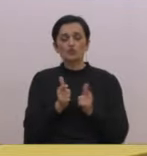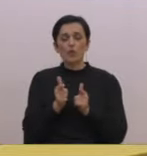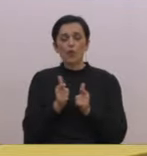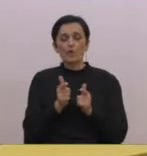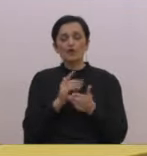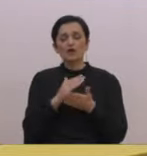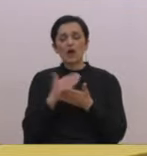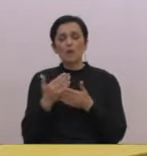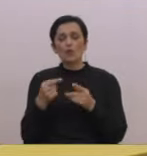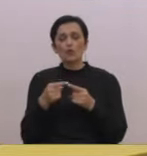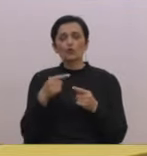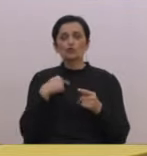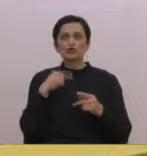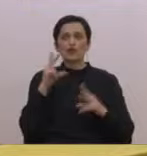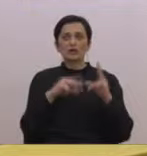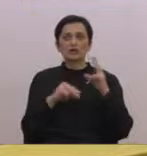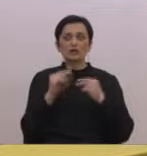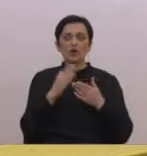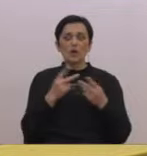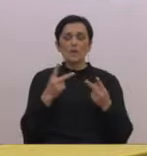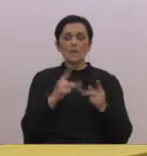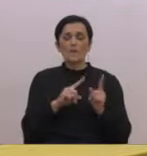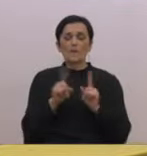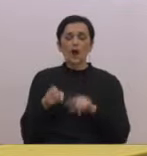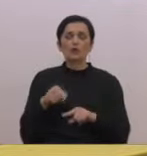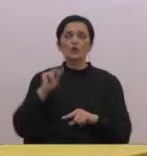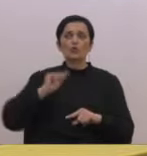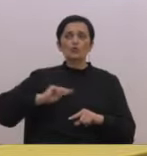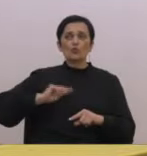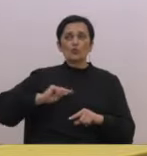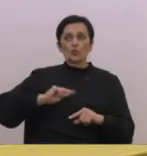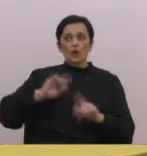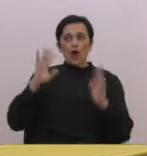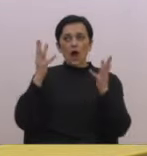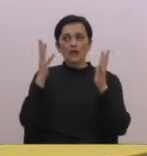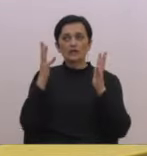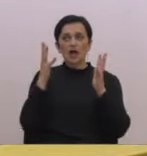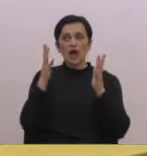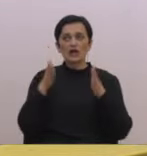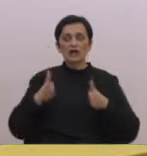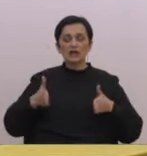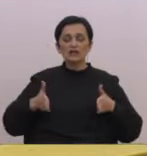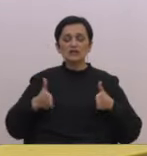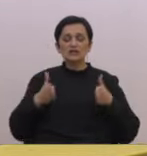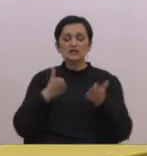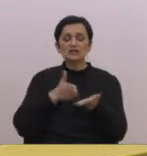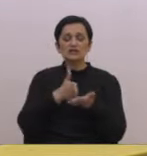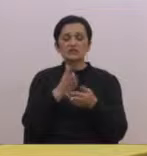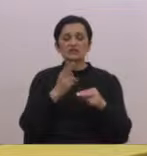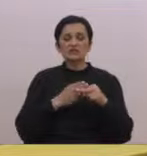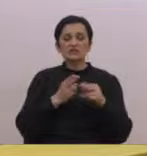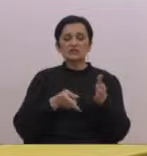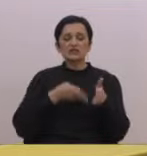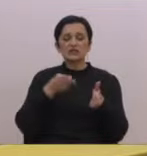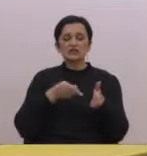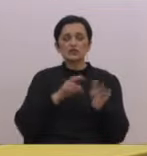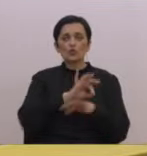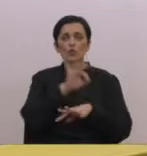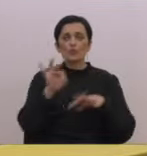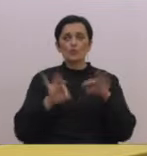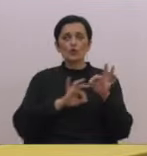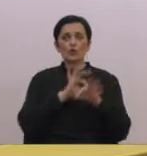გამოყოფის კუთხით ჩვენ გათვალისწინებული გვაქვს. პარალელურად მიდის მუშაობა ანაკლიასთან მისაყვანი გზის და რკინი გზის